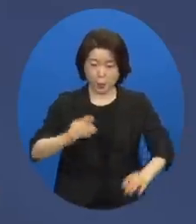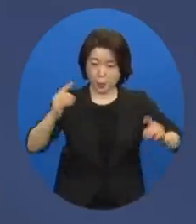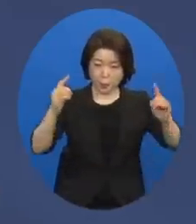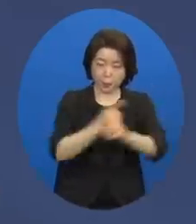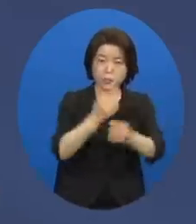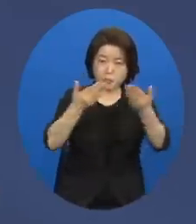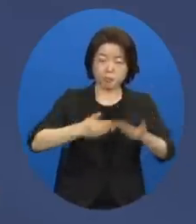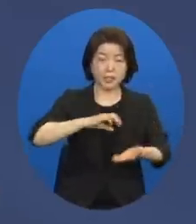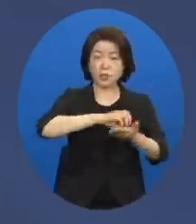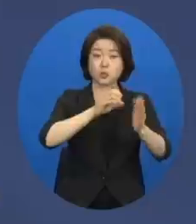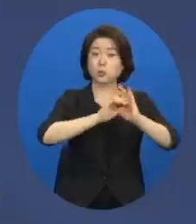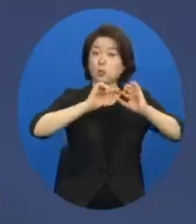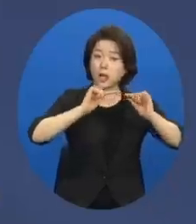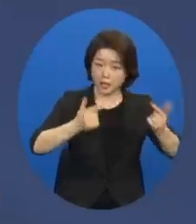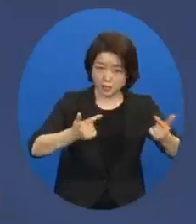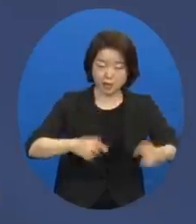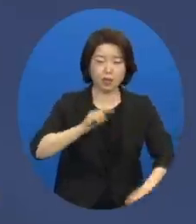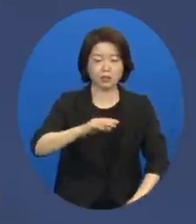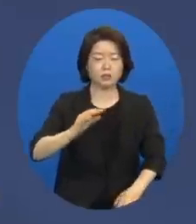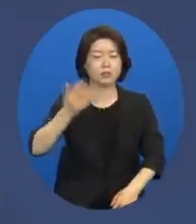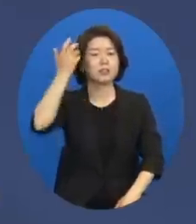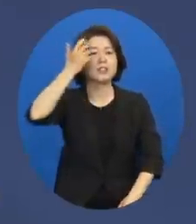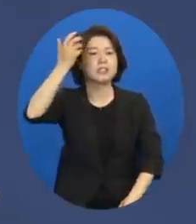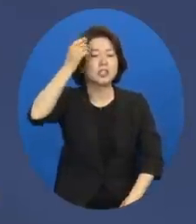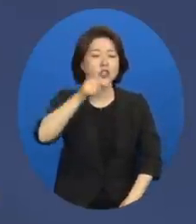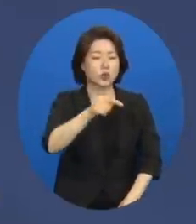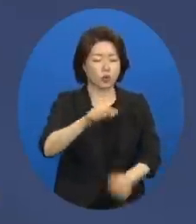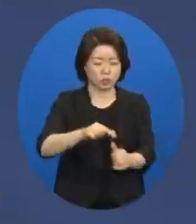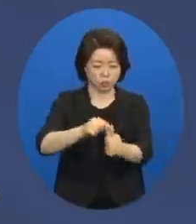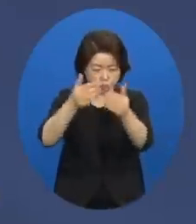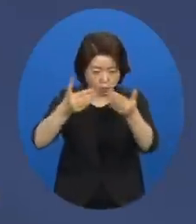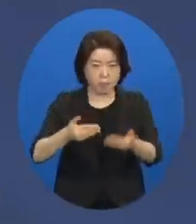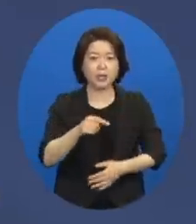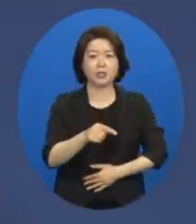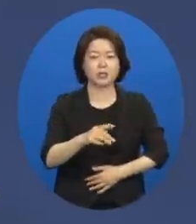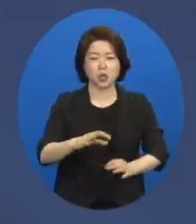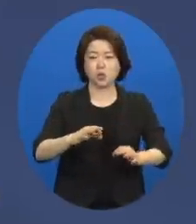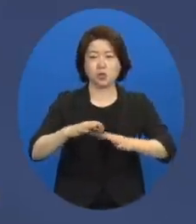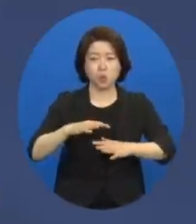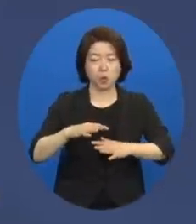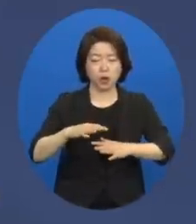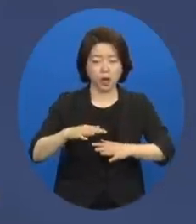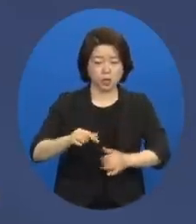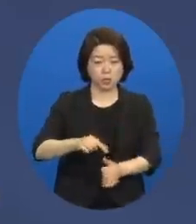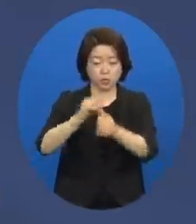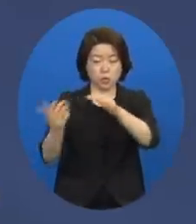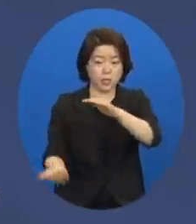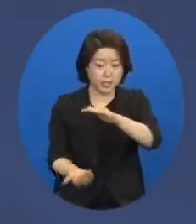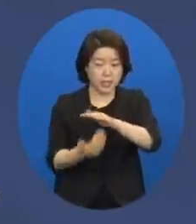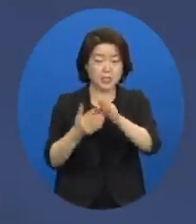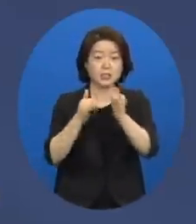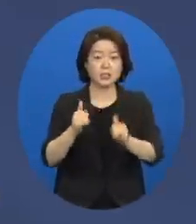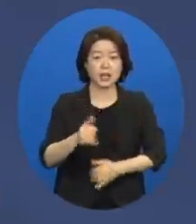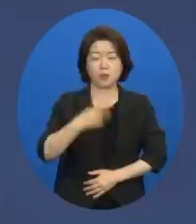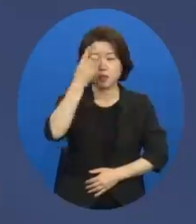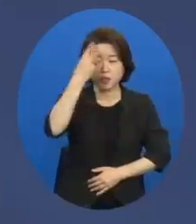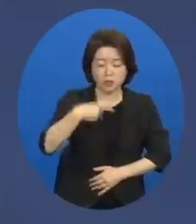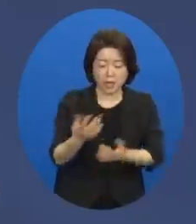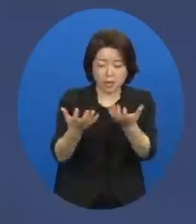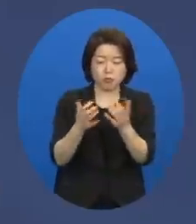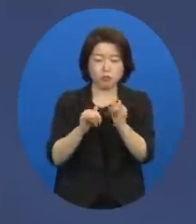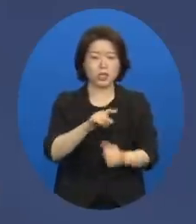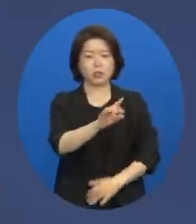고침받은 정도가 아니라 그 영혼이 구원받는 놀라운 그 구원에 이른 사람은 사마리아